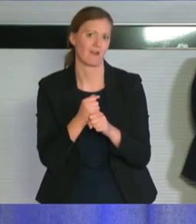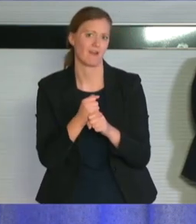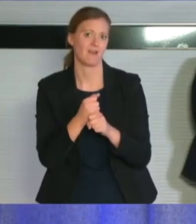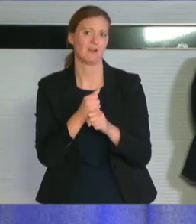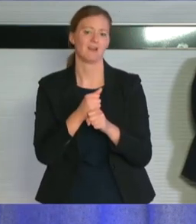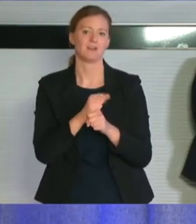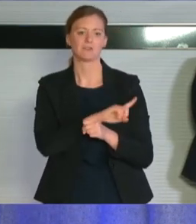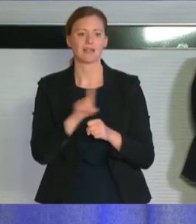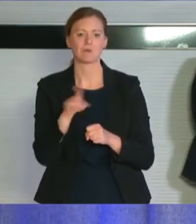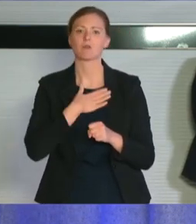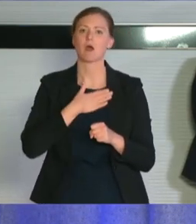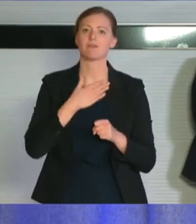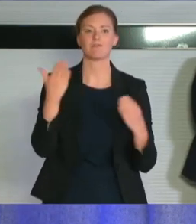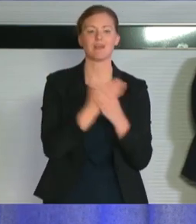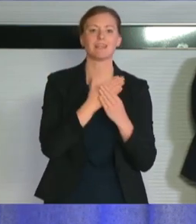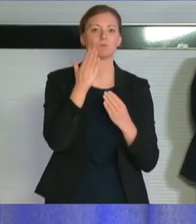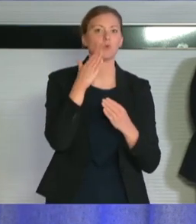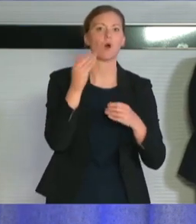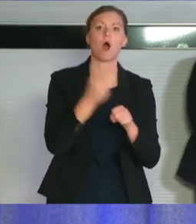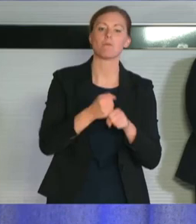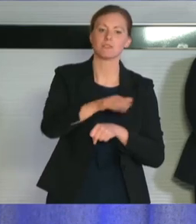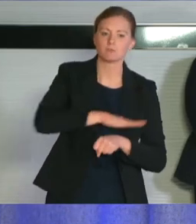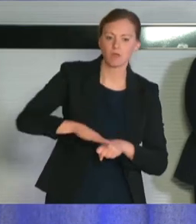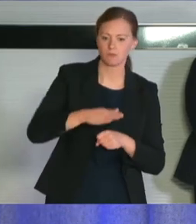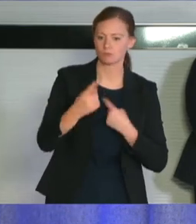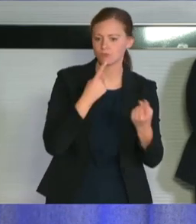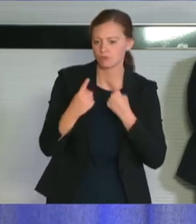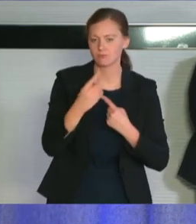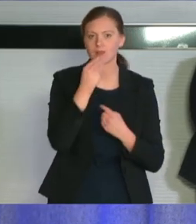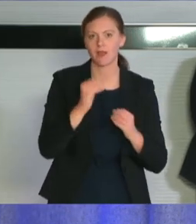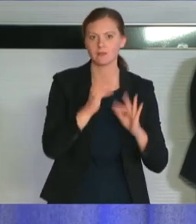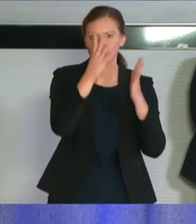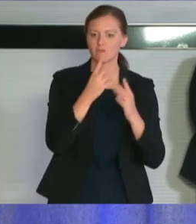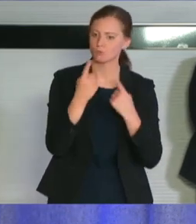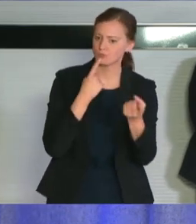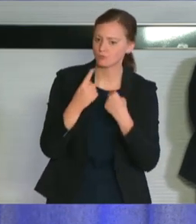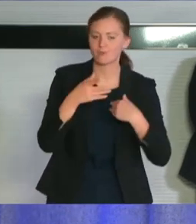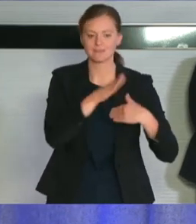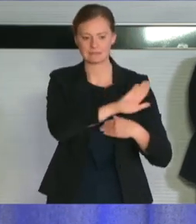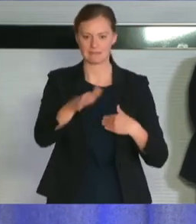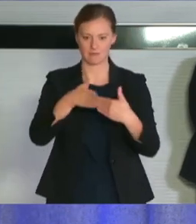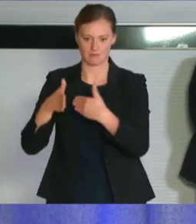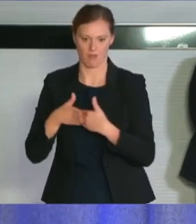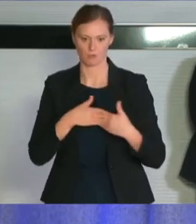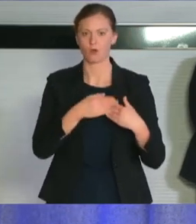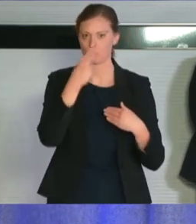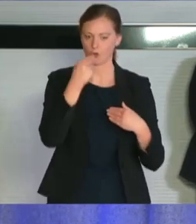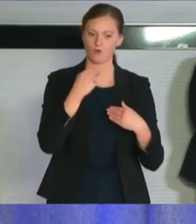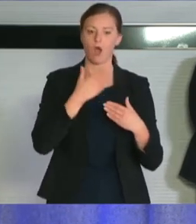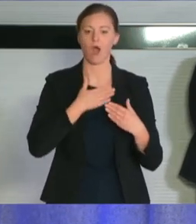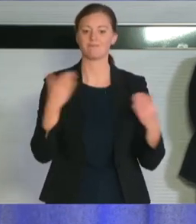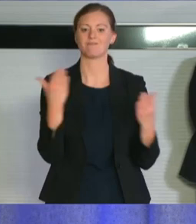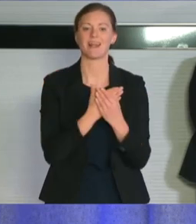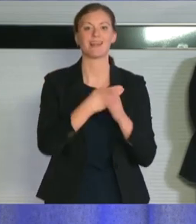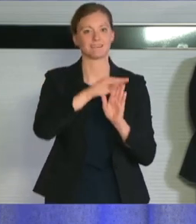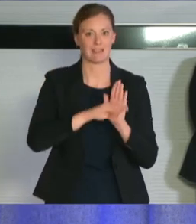et felles bo- og arbeidsmarked, at man snakker med både næringslivet sitt, at man snakker med naboene sine for å forsøke å få til felles spilleregler.